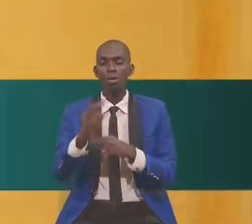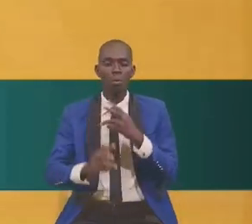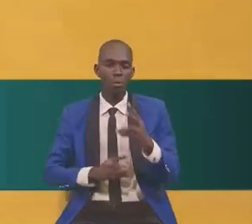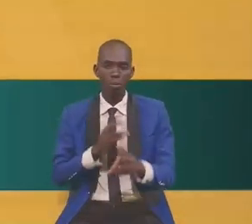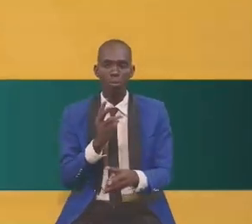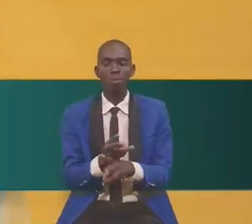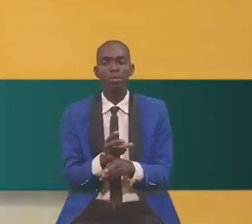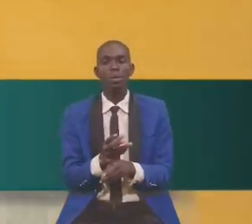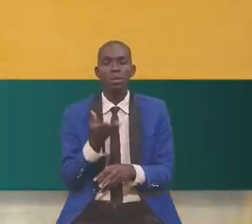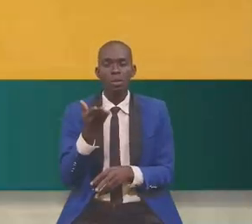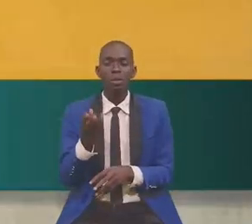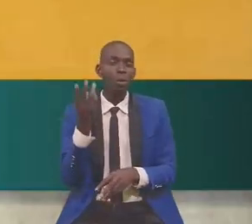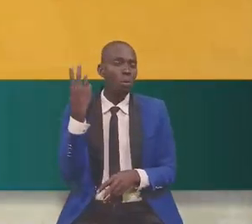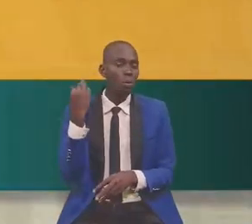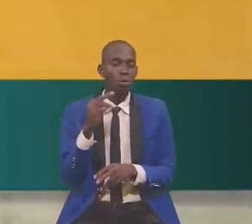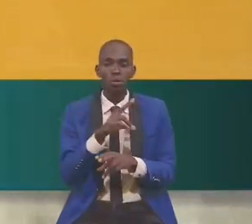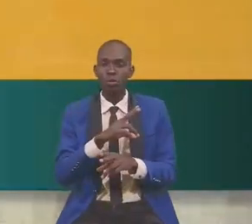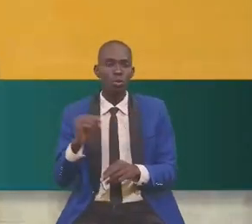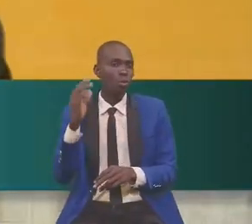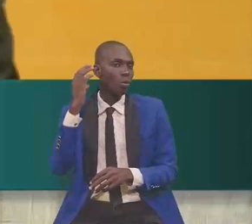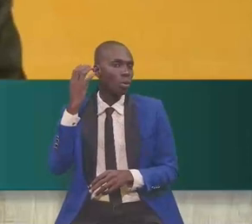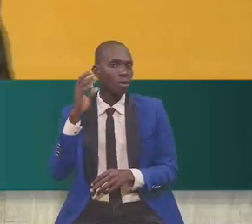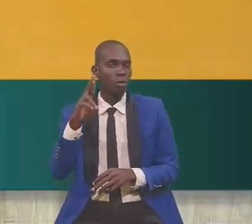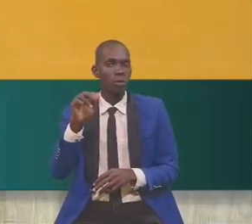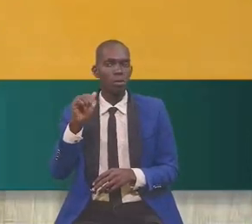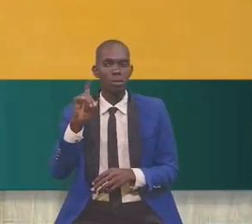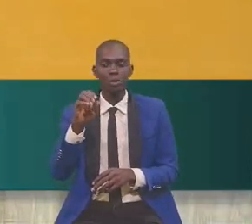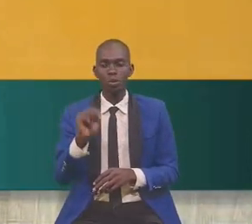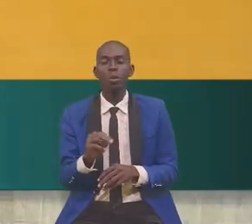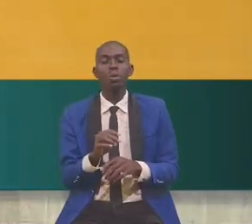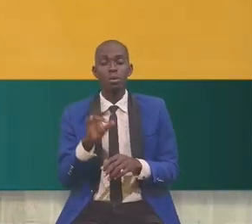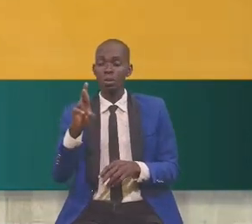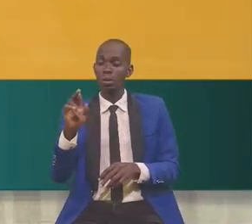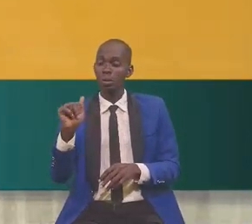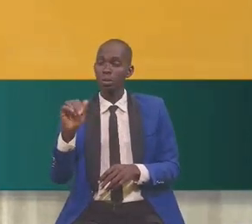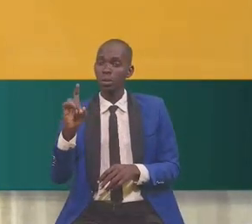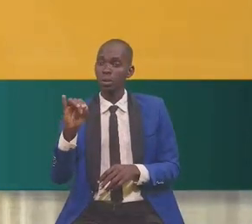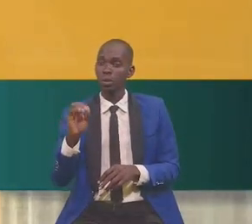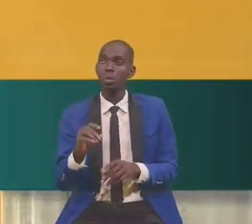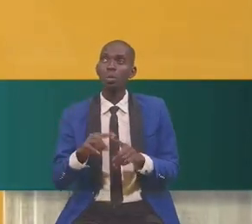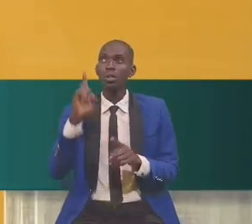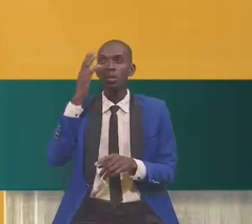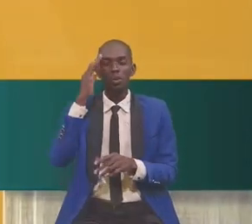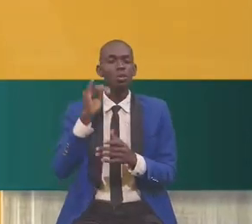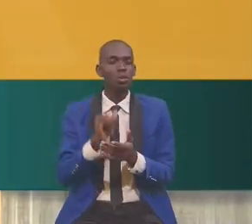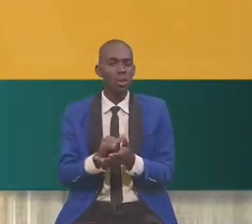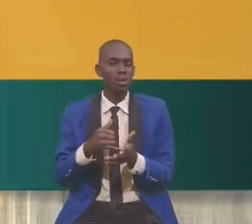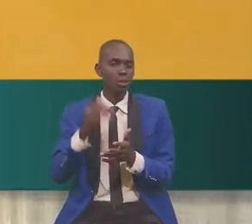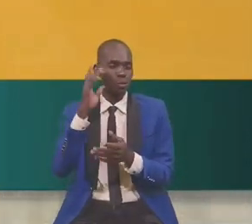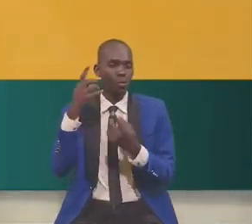monde entier. Jésus savait que la radio viendra. Il est le Fils de Dieu. Il est omniscient. Il a toute la connaissance.